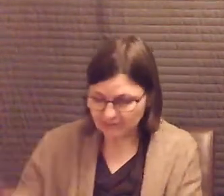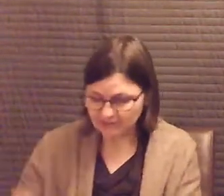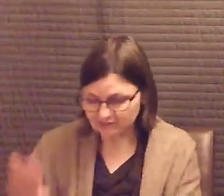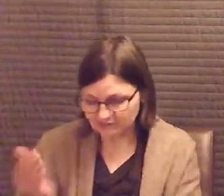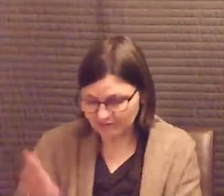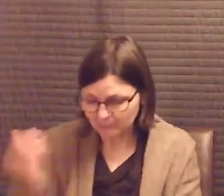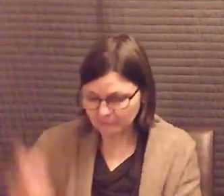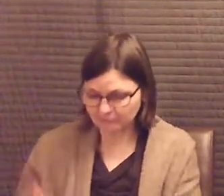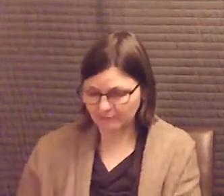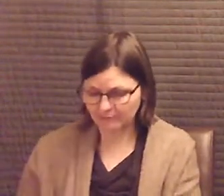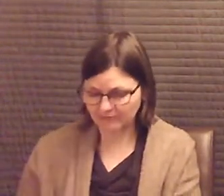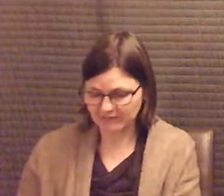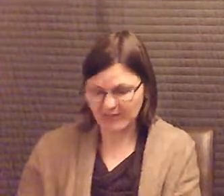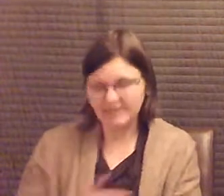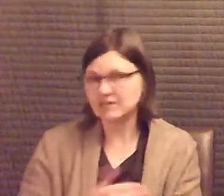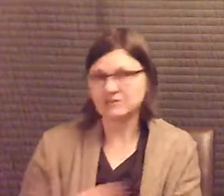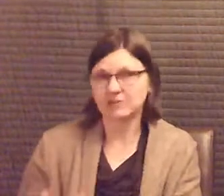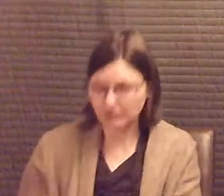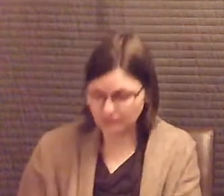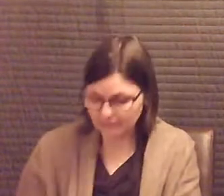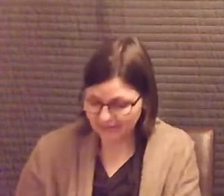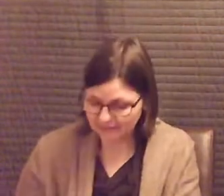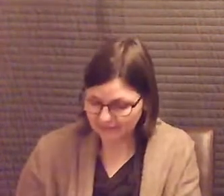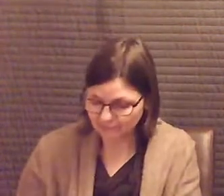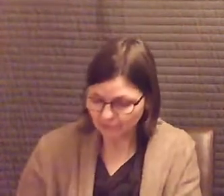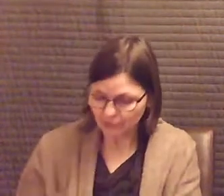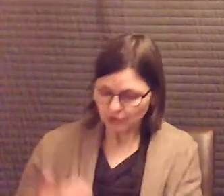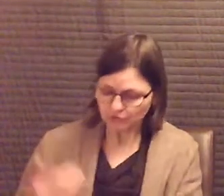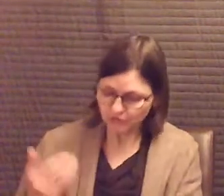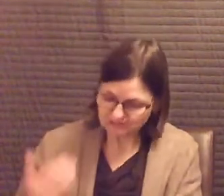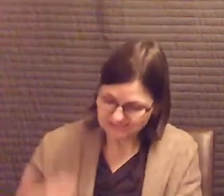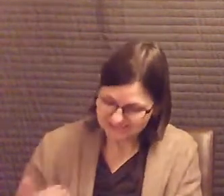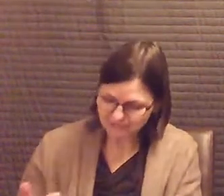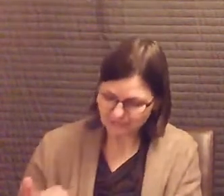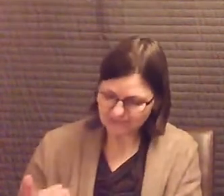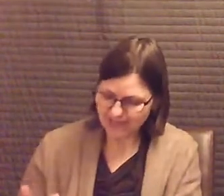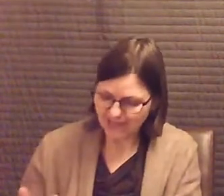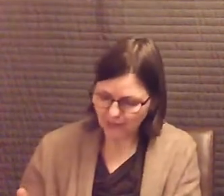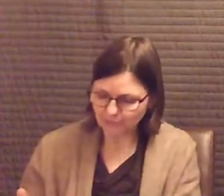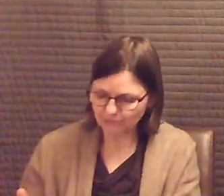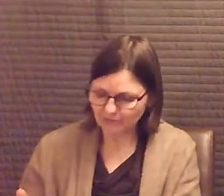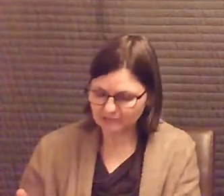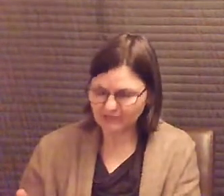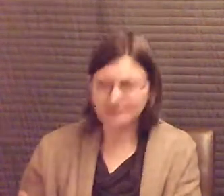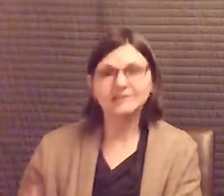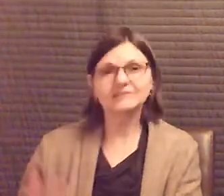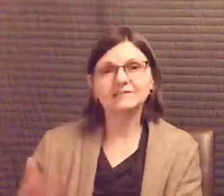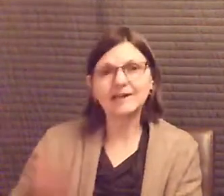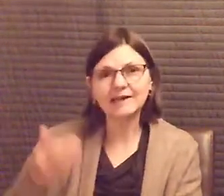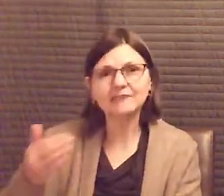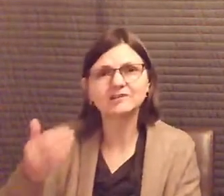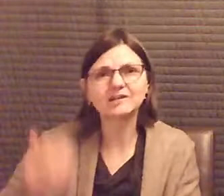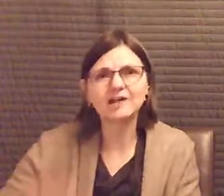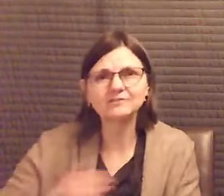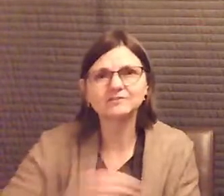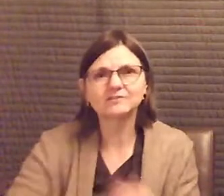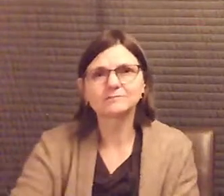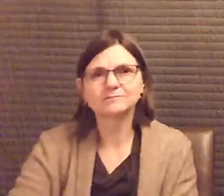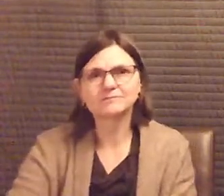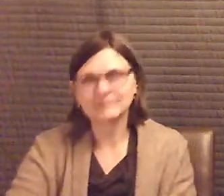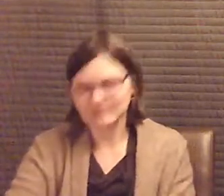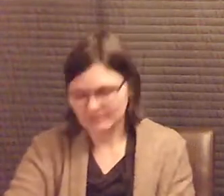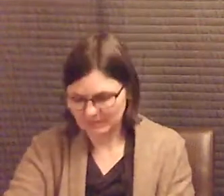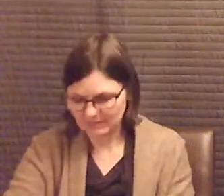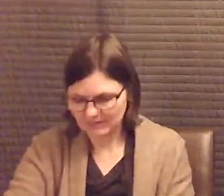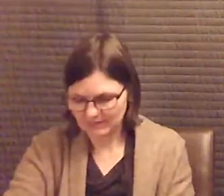mensen de bieren die zich wel op het veld bevinden en niet in huis en wegen deden zullen sterven als de haven bevallen zal zie jij geeft ze een kans